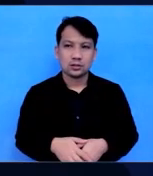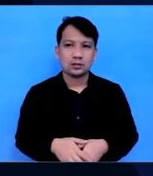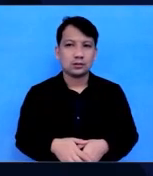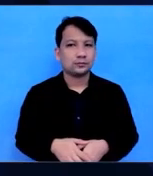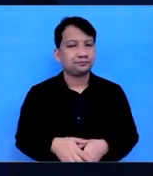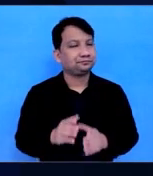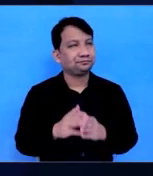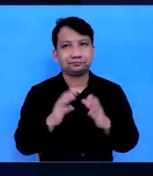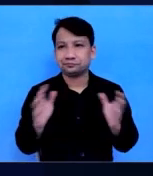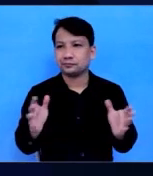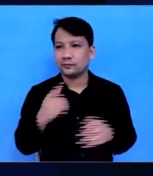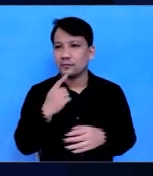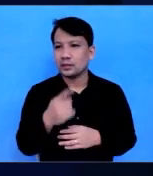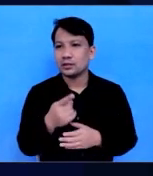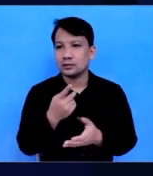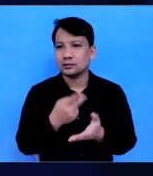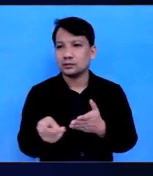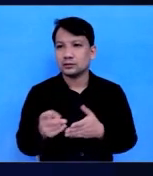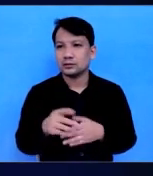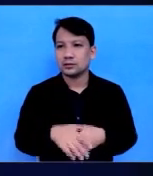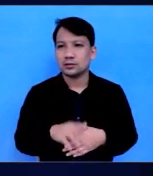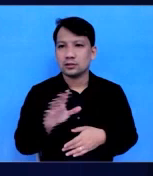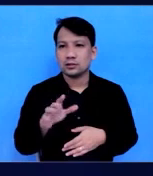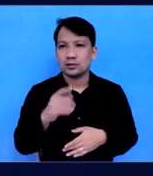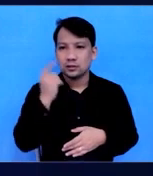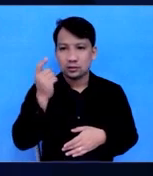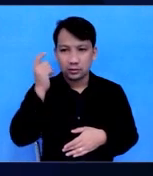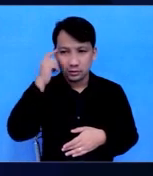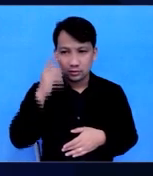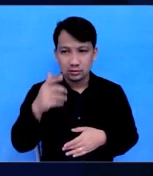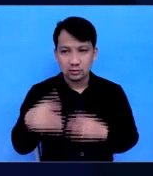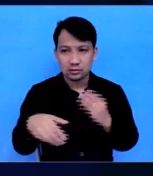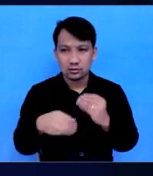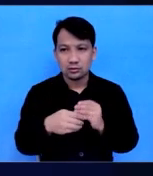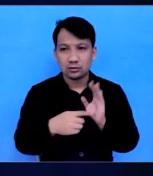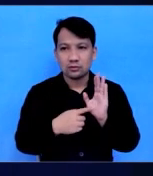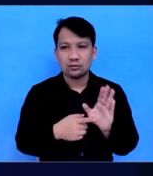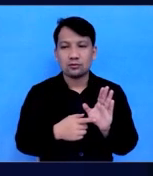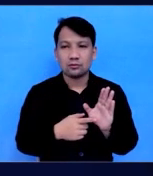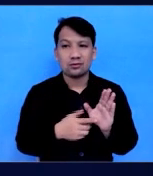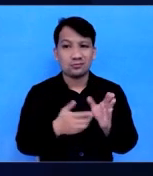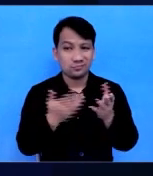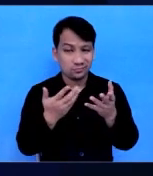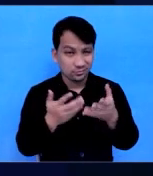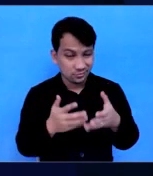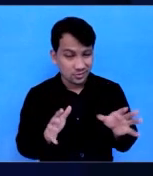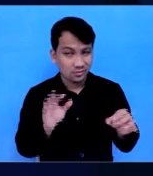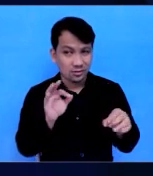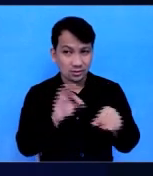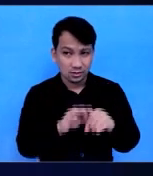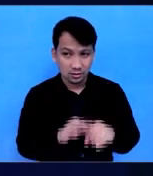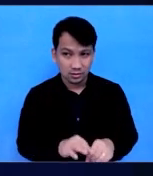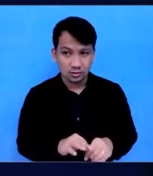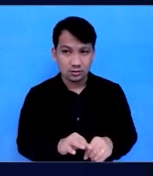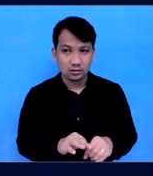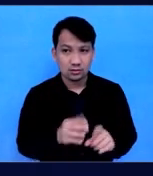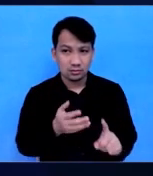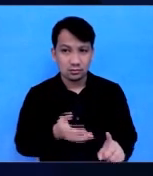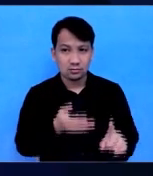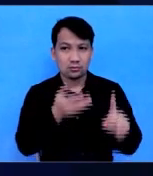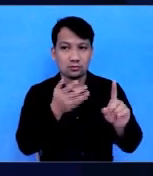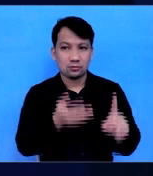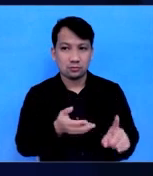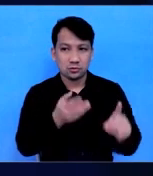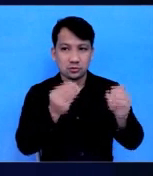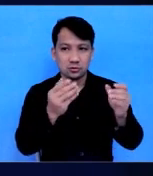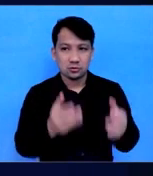napakalaking ipokrito ng ating pamahalaan na pagkatapos ng eleksyon ay purihin yung mga guro na